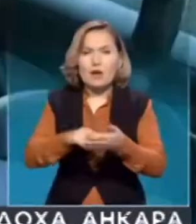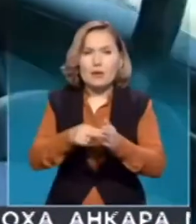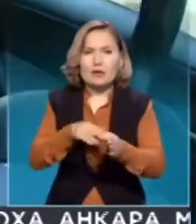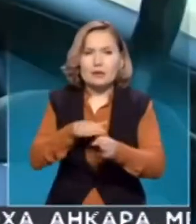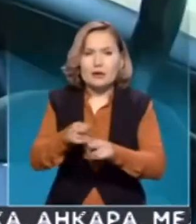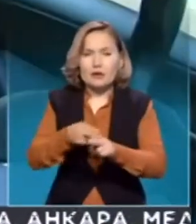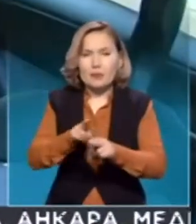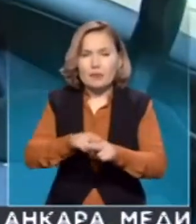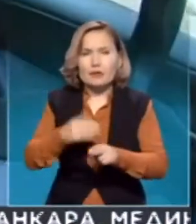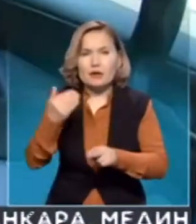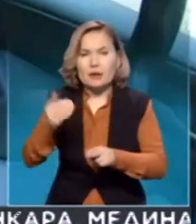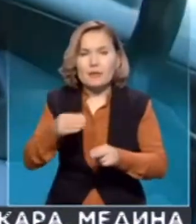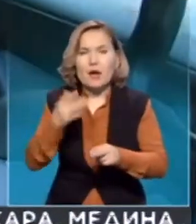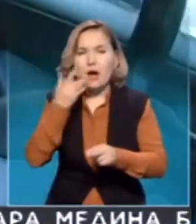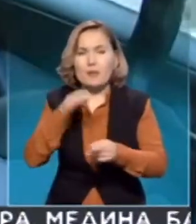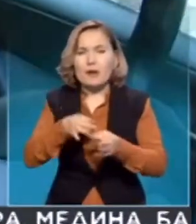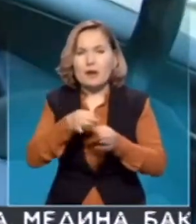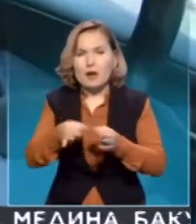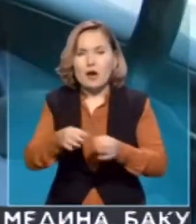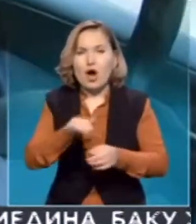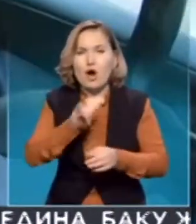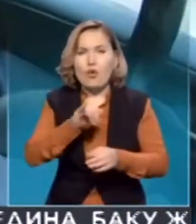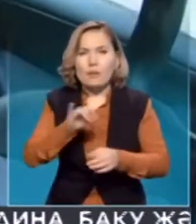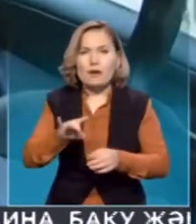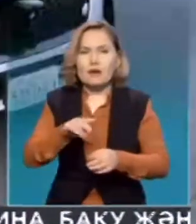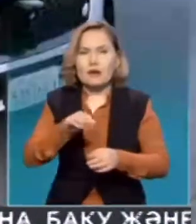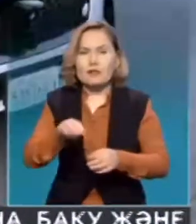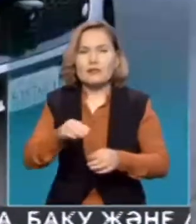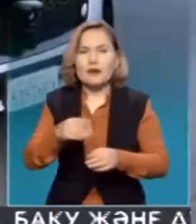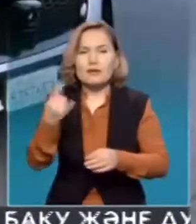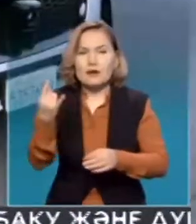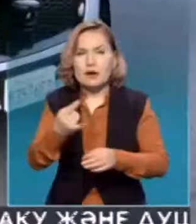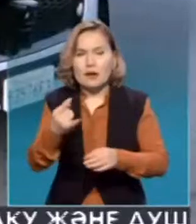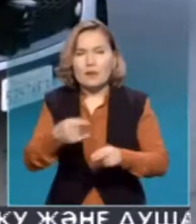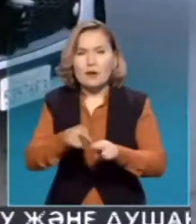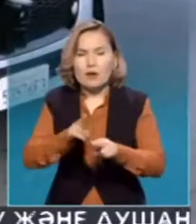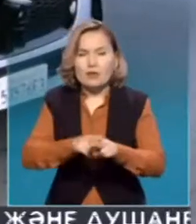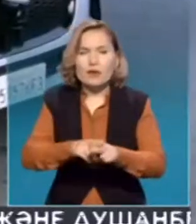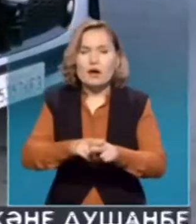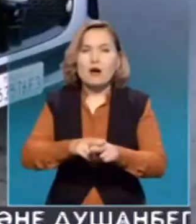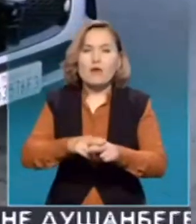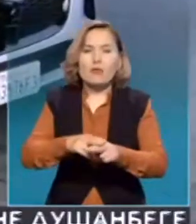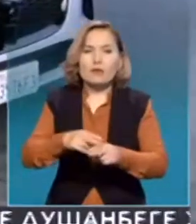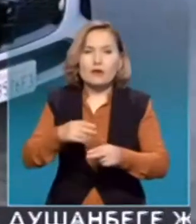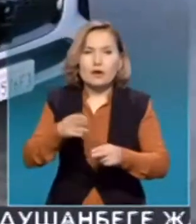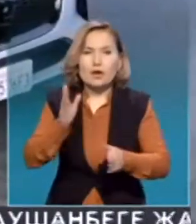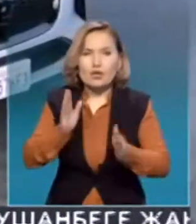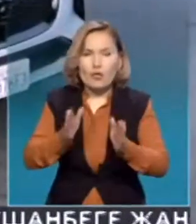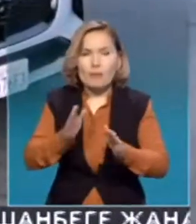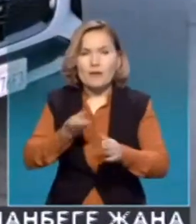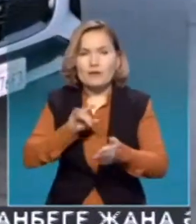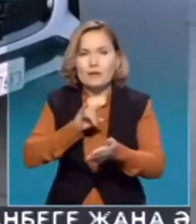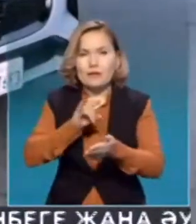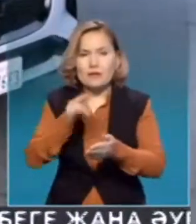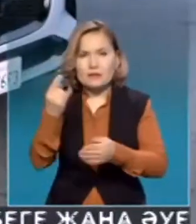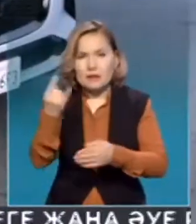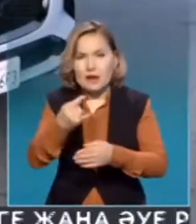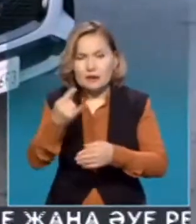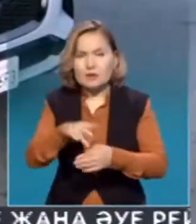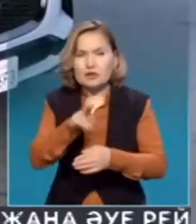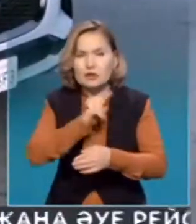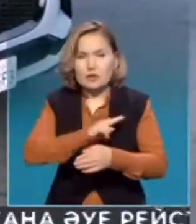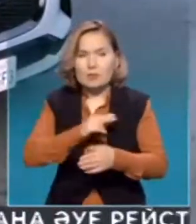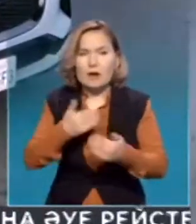орындалатын болса, Сан-Франциско, Uber, Lyft тәрізді тасымалдаушыларға бәсекелес робот таксиді көшеге шығарған